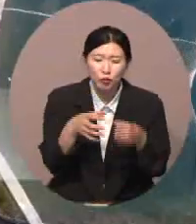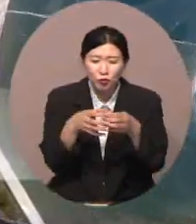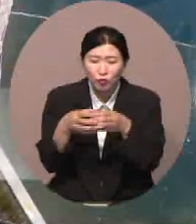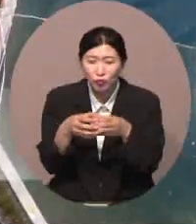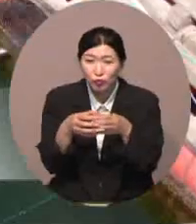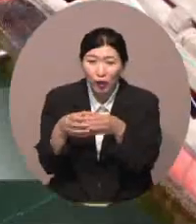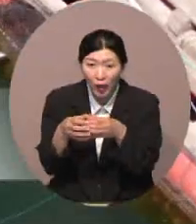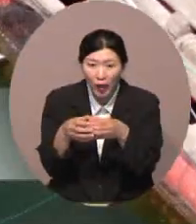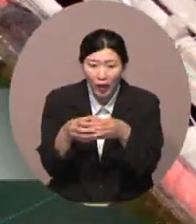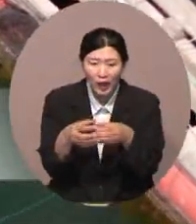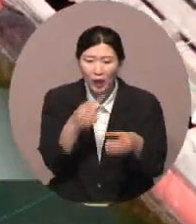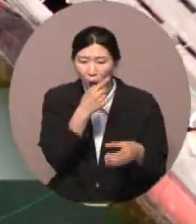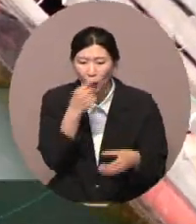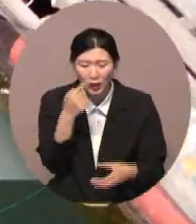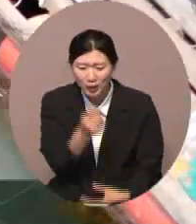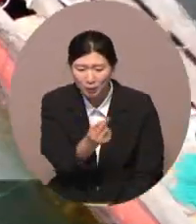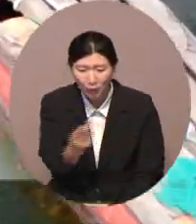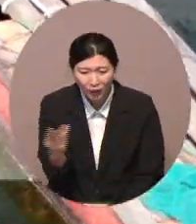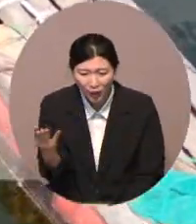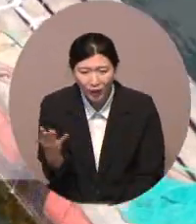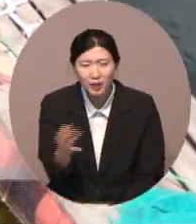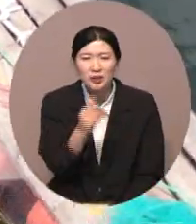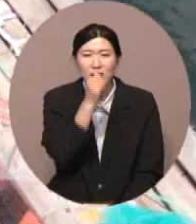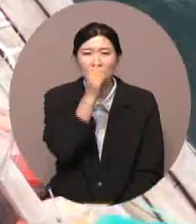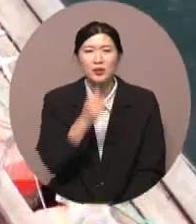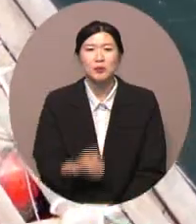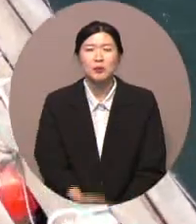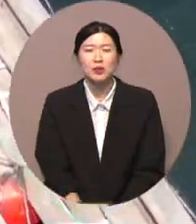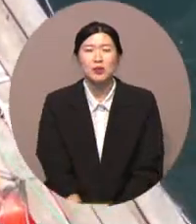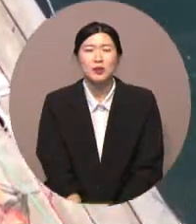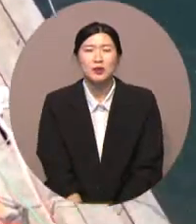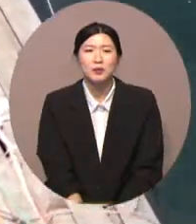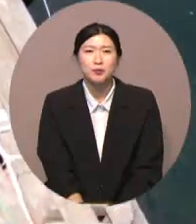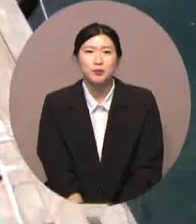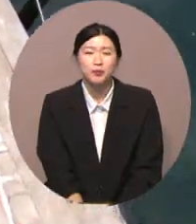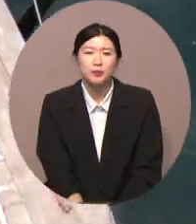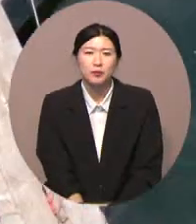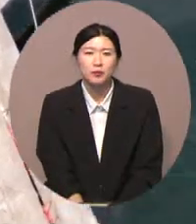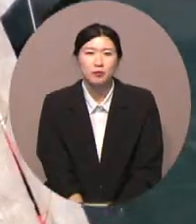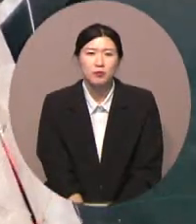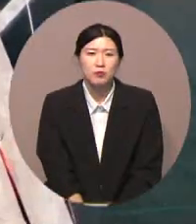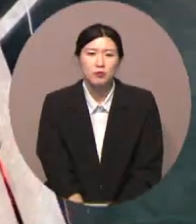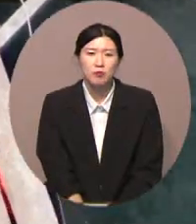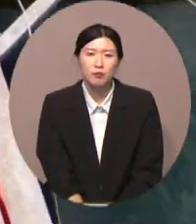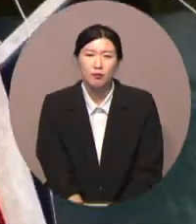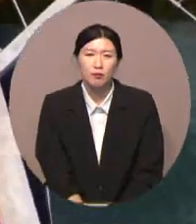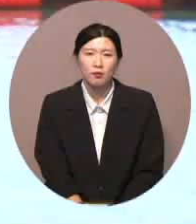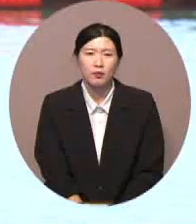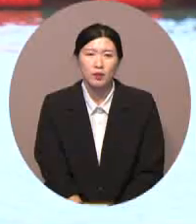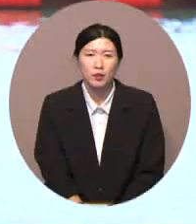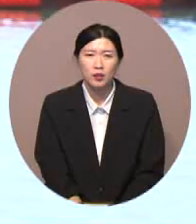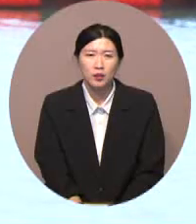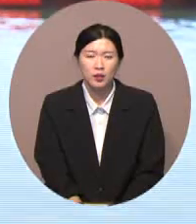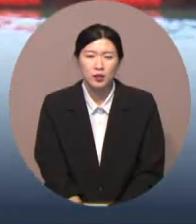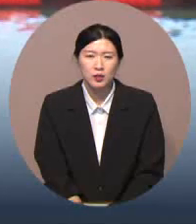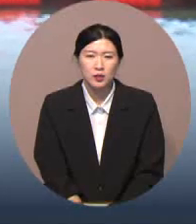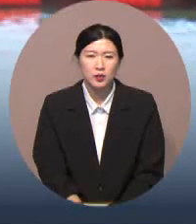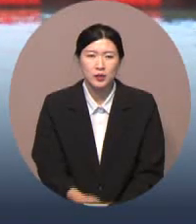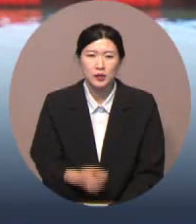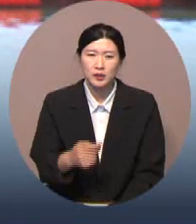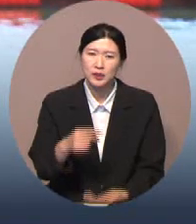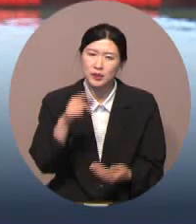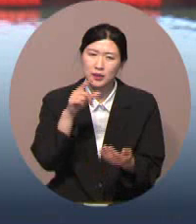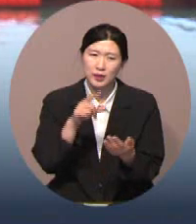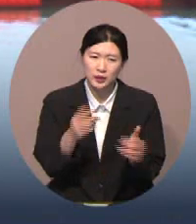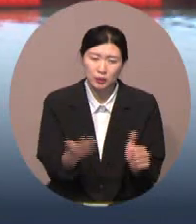밑돌아 어폐류 호흡을 방해하는 산소 부족 물 덩어리도 관측됐습니다 총 97개 어가에 2,300만